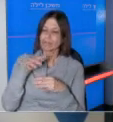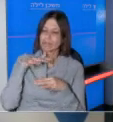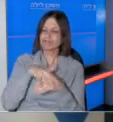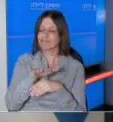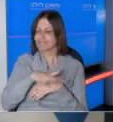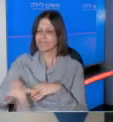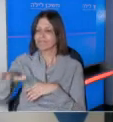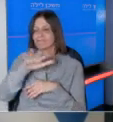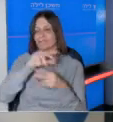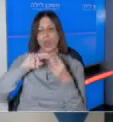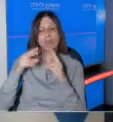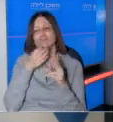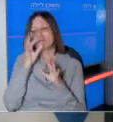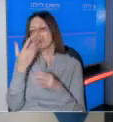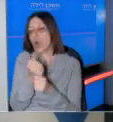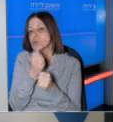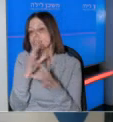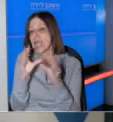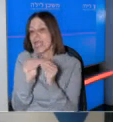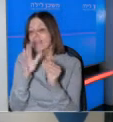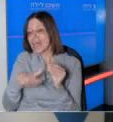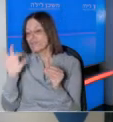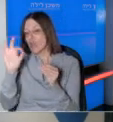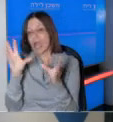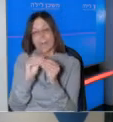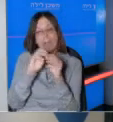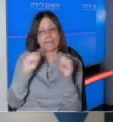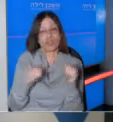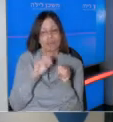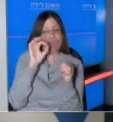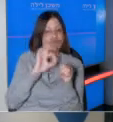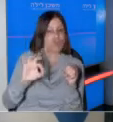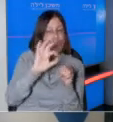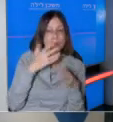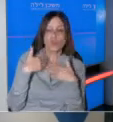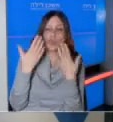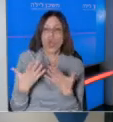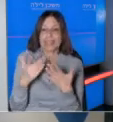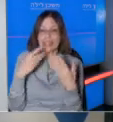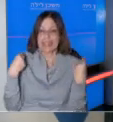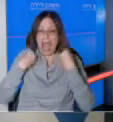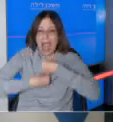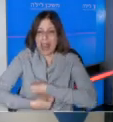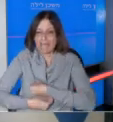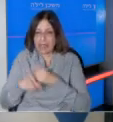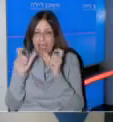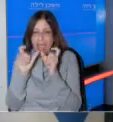הילדים שלך, עם המשפחה שלך, אם אתה נותן להם מה שנקרא חליפת שערה כדי להתגונן מהצונאמי,